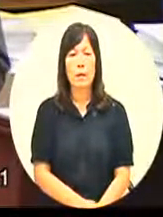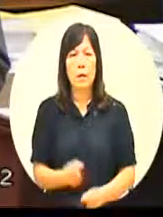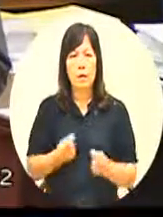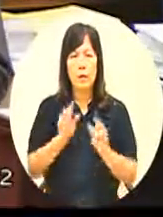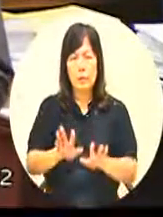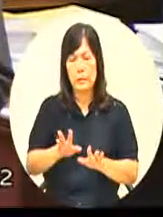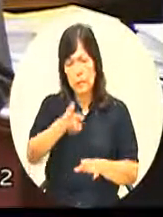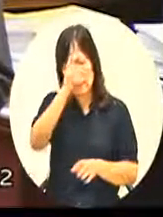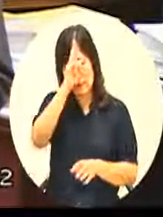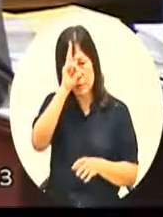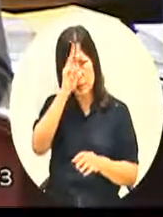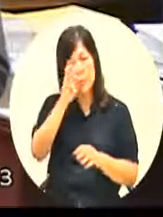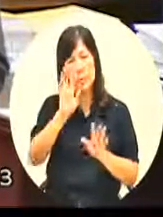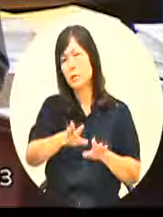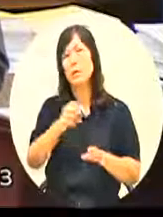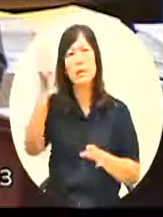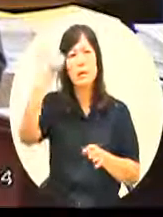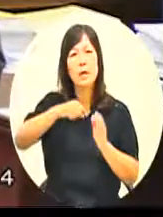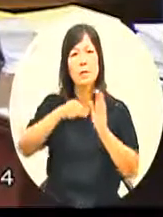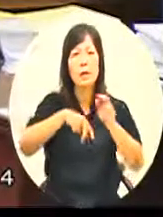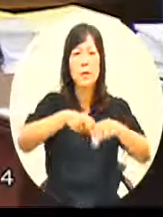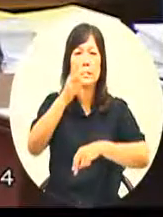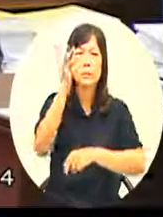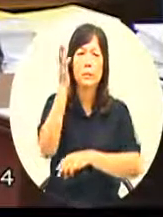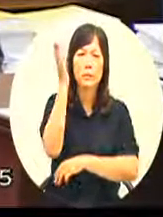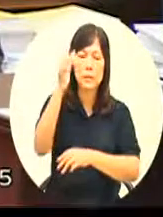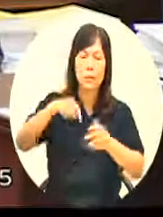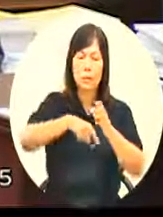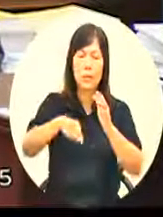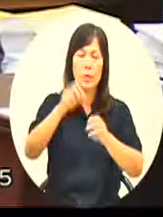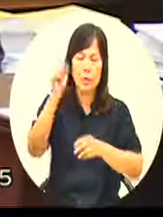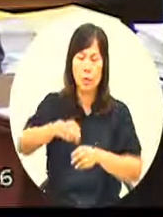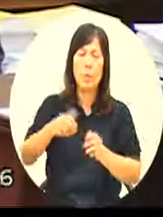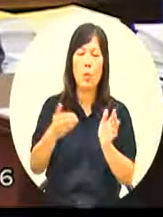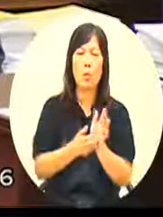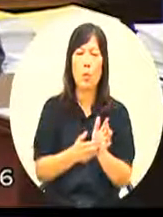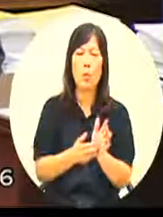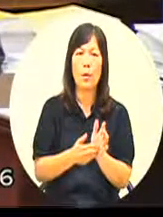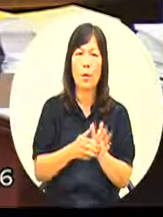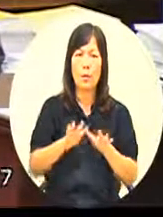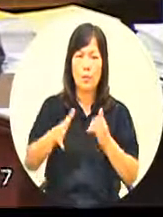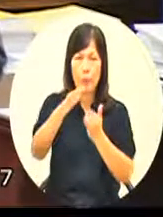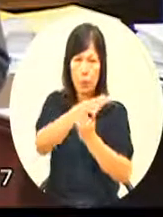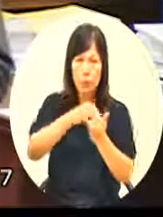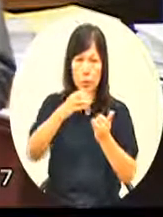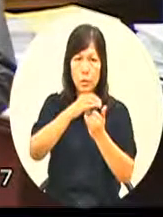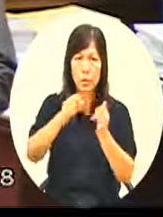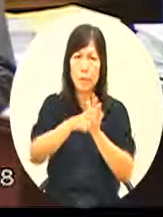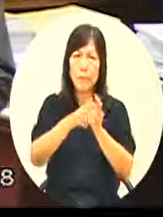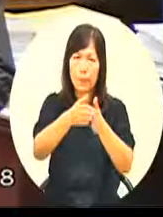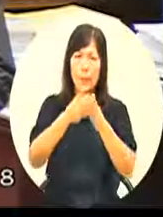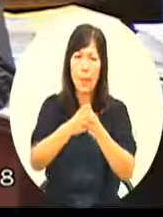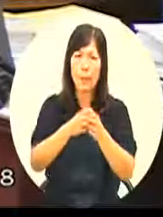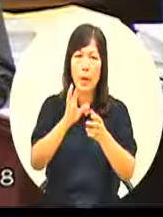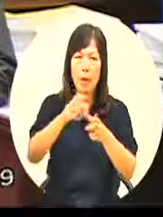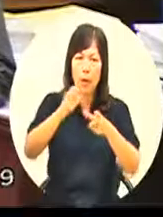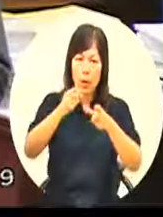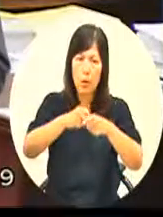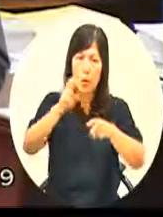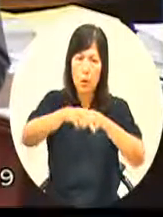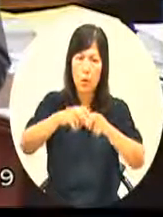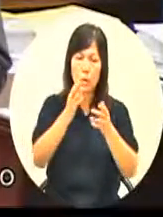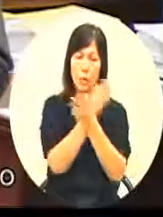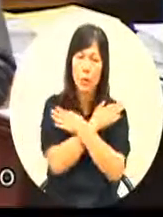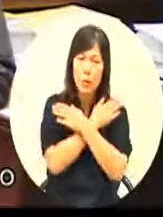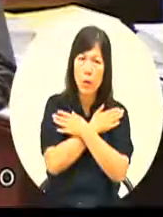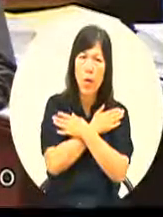午今天早上行政院会也刚通过一个那全台湾要把公共化的幼儿园要增加